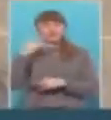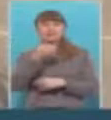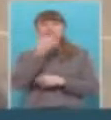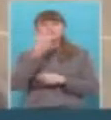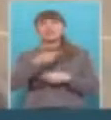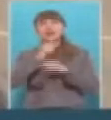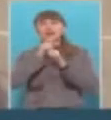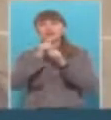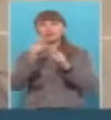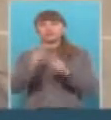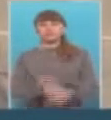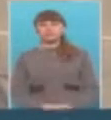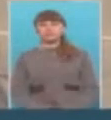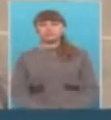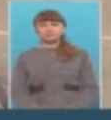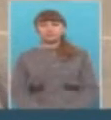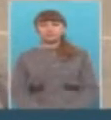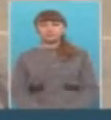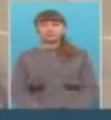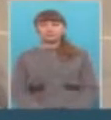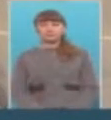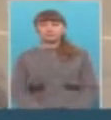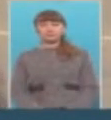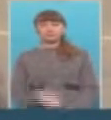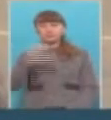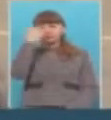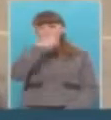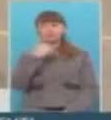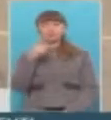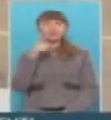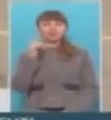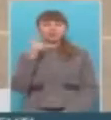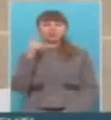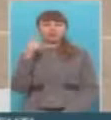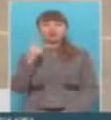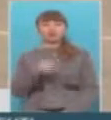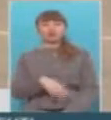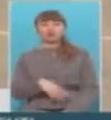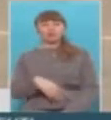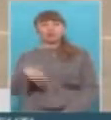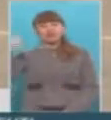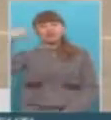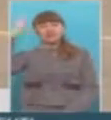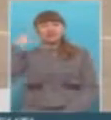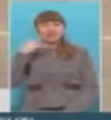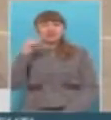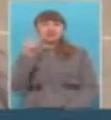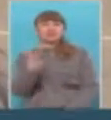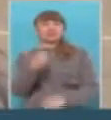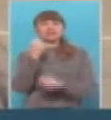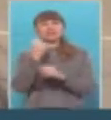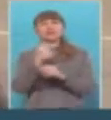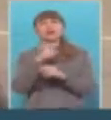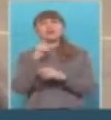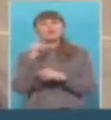жеткізді. Жастар жылымен тұспа-тұс бізге елбасымыз тосын сый жасады. Бұл біздің университетіміздің ұлттық университет